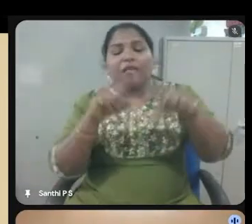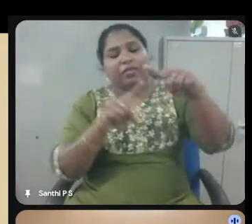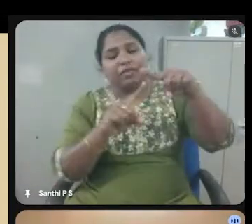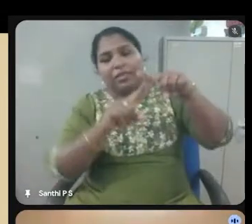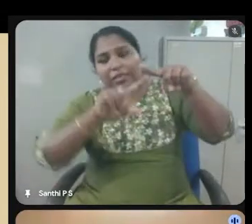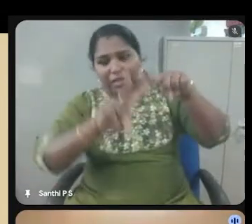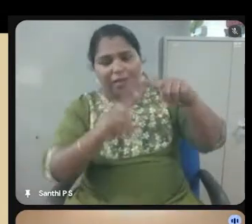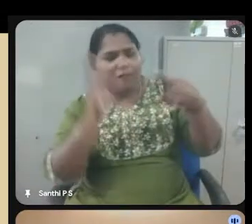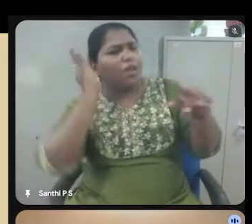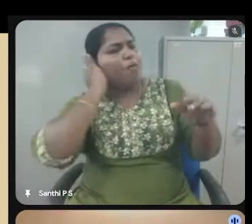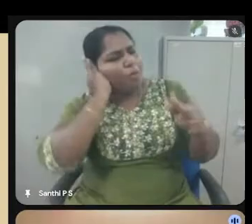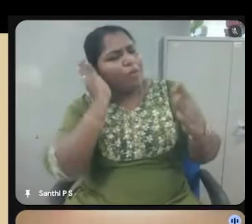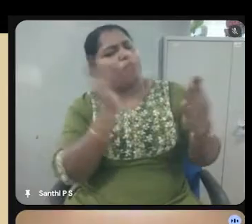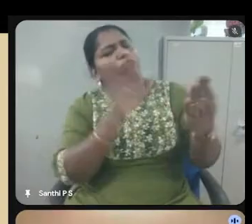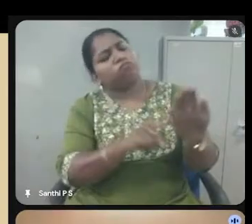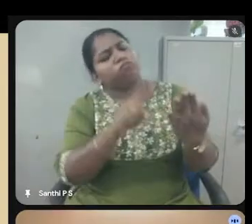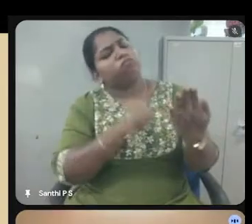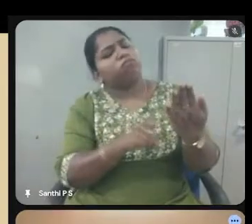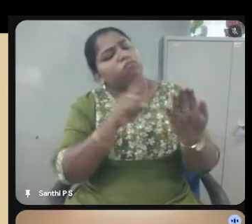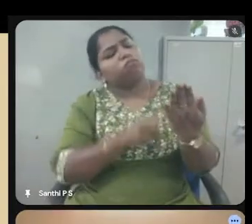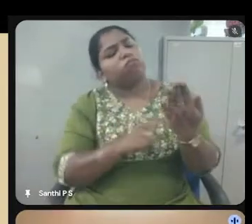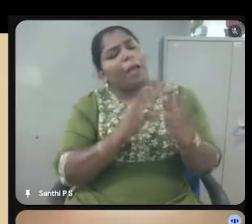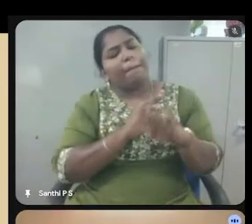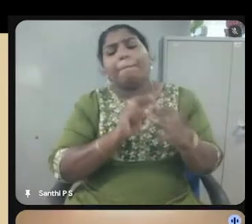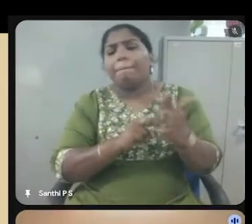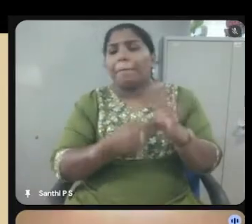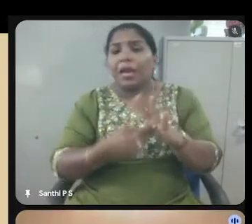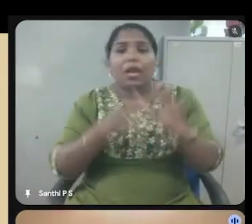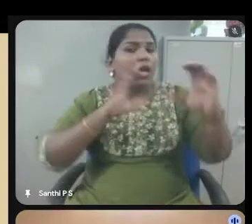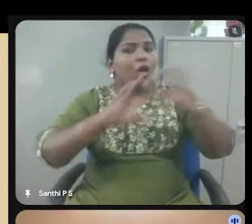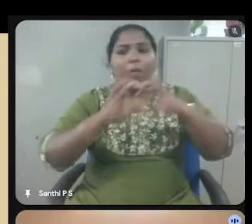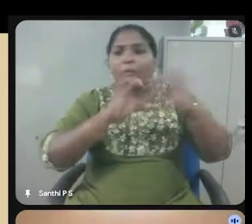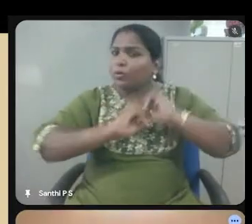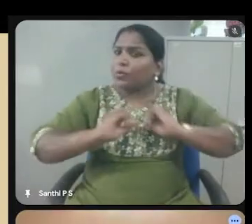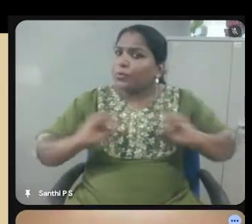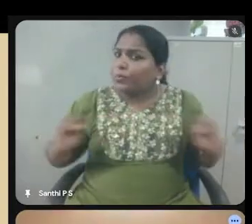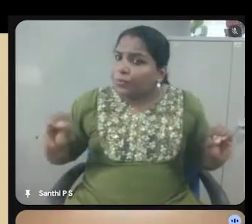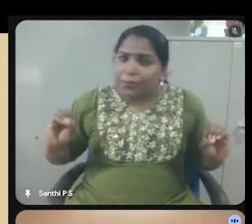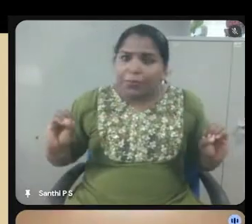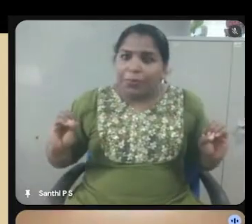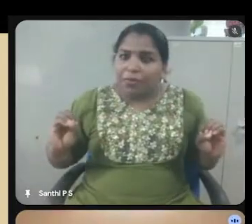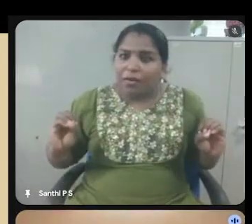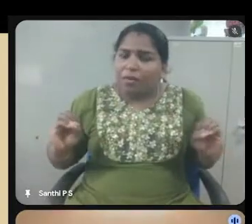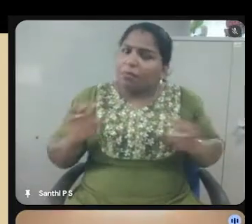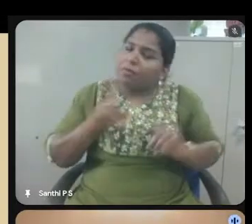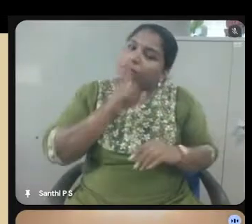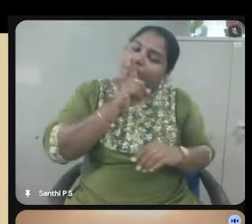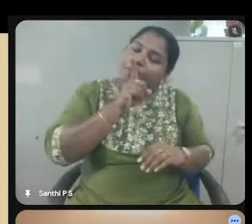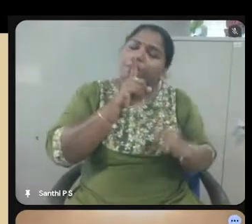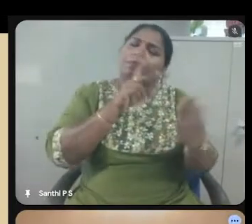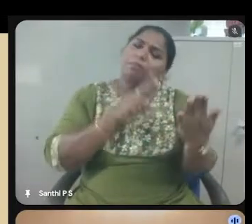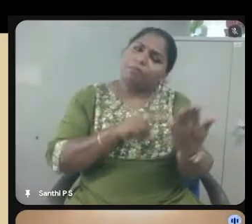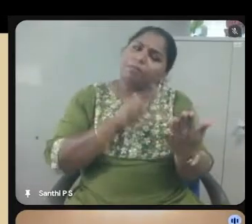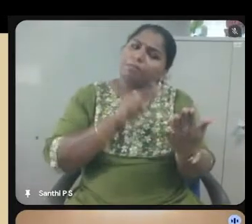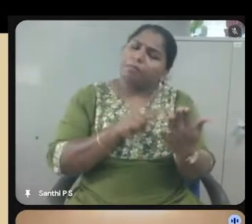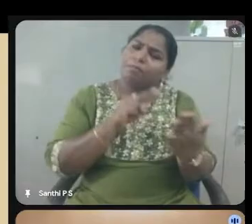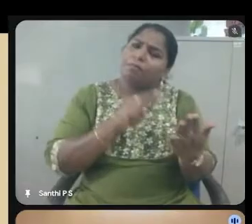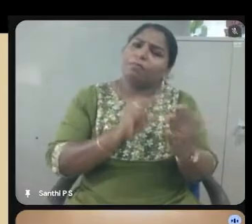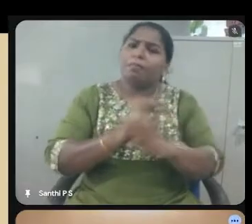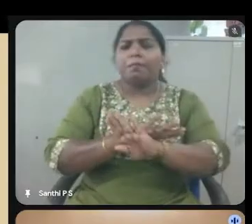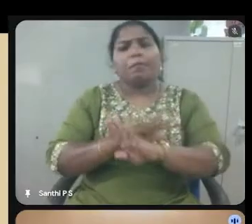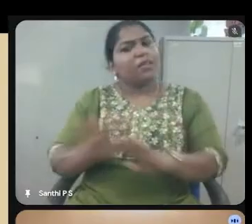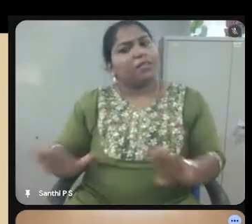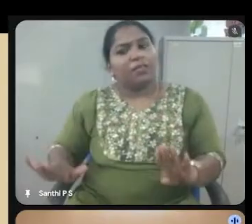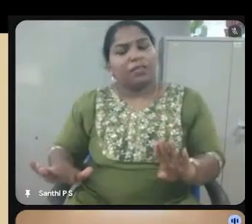ഇതിന്റെ ഒരു അവസരം കിട്ടുന്നത് വളരെയധികം കൂടും. അത് എത്രത്തോളം സ്ക്രീൻ ടൈം ഉണ്ട് എന്നുള്ള അനുസരിച്ച് അവസരം കുറഞ്ഞുകൊണ്ടിരിക്കും. അപ്പൊ അതിനോടൊപ്പം